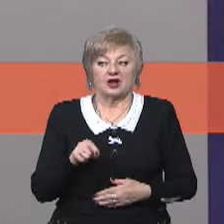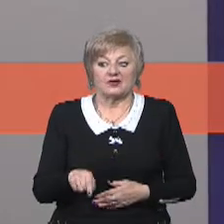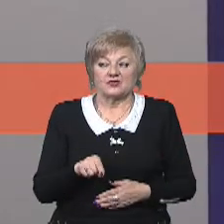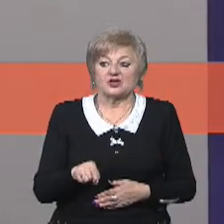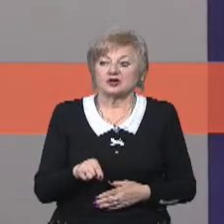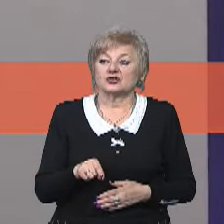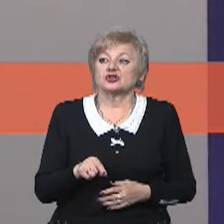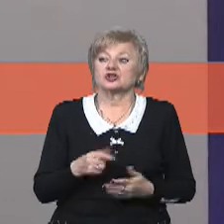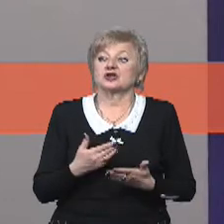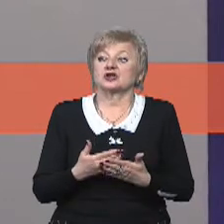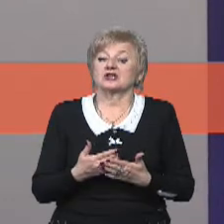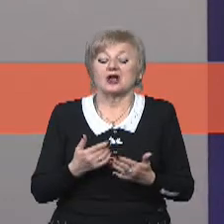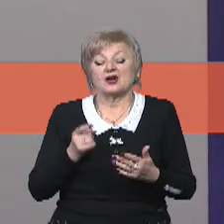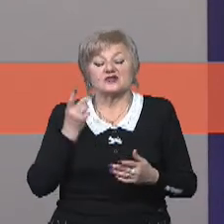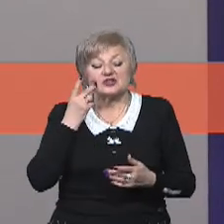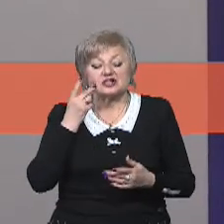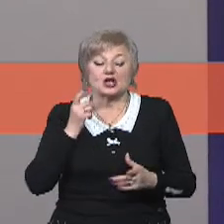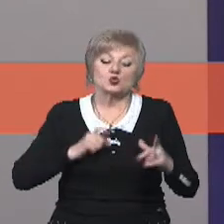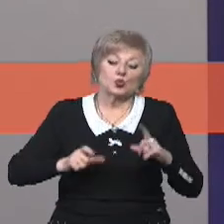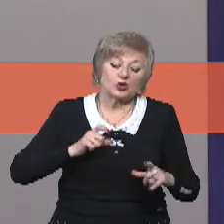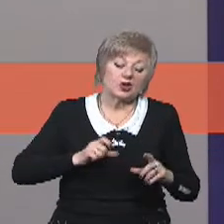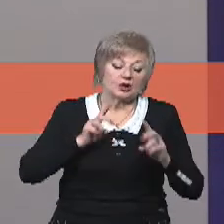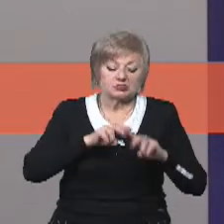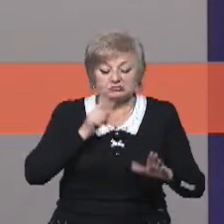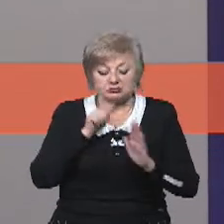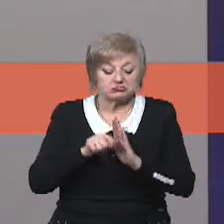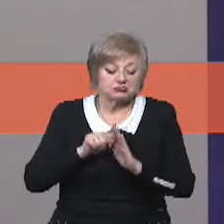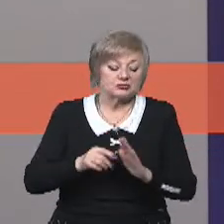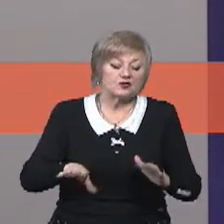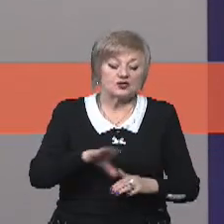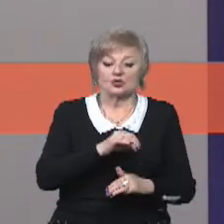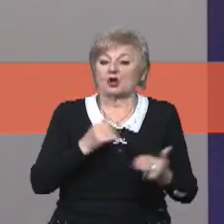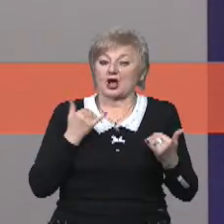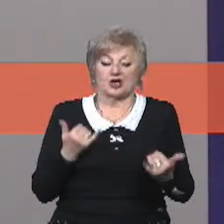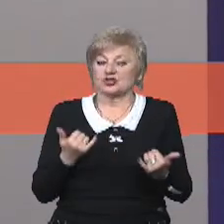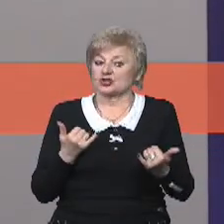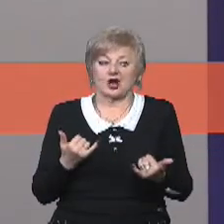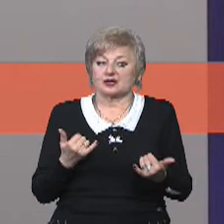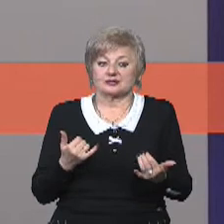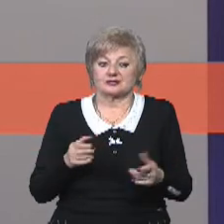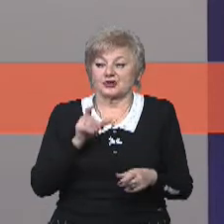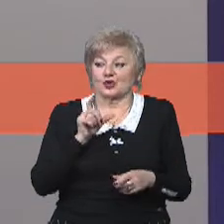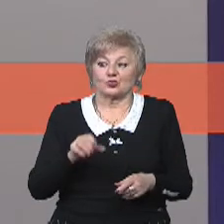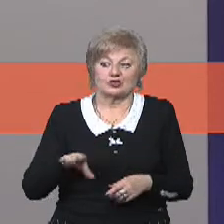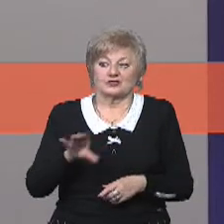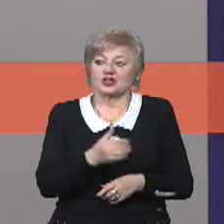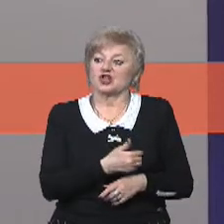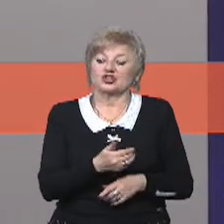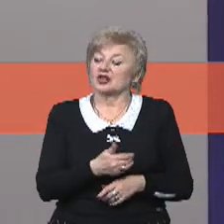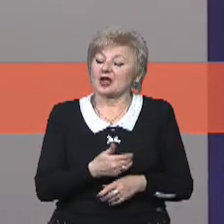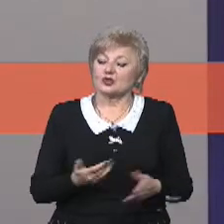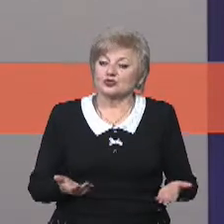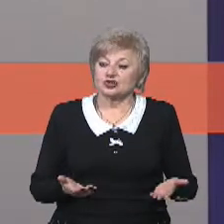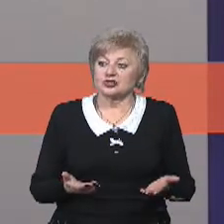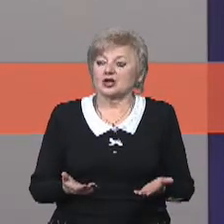експедиції, вони доступні або для студентів, або для дослідників, або для випускників, або для близьких друзів цих самих випускників-істориків. От,